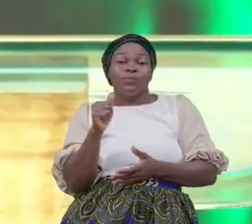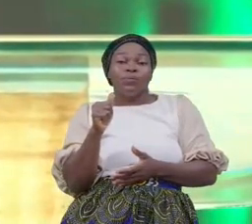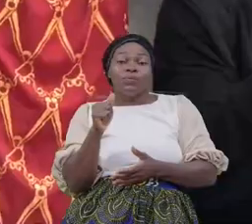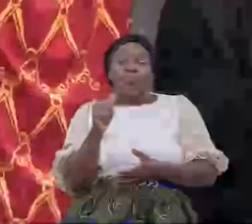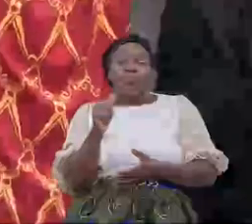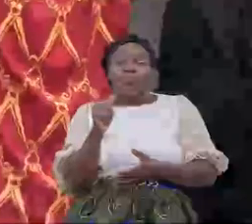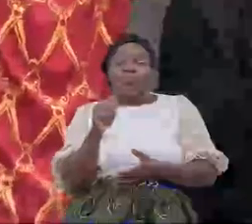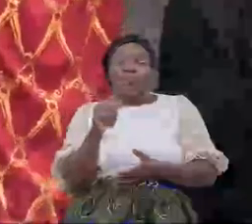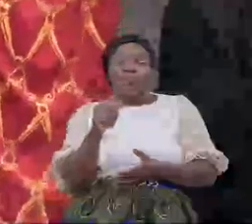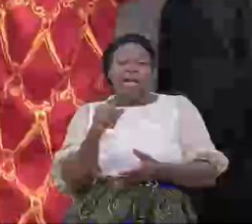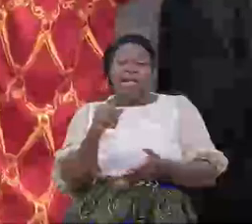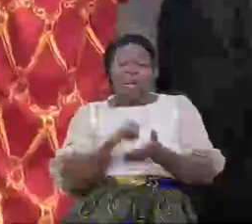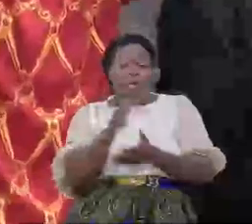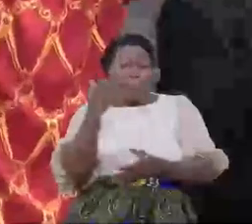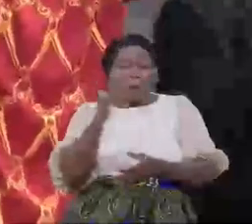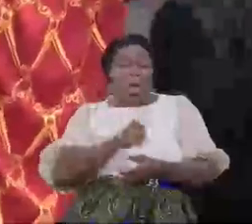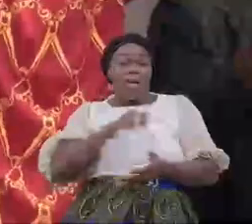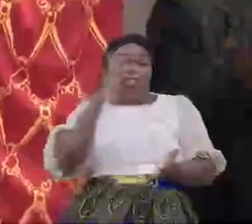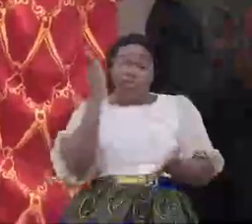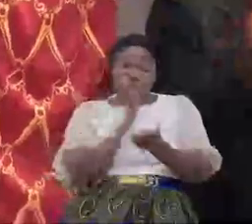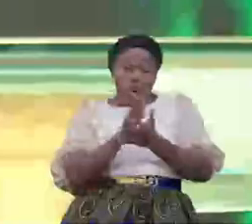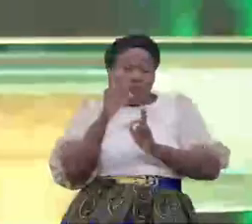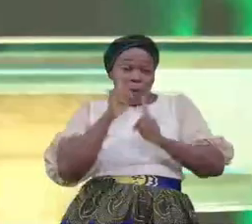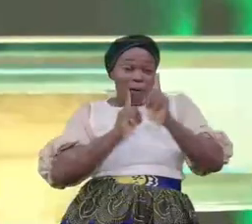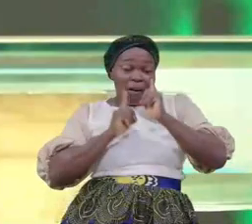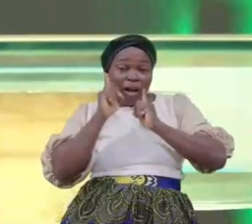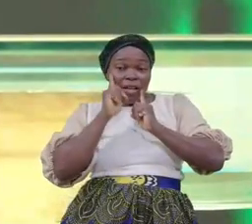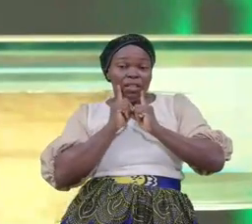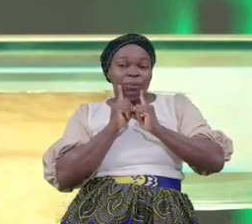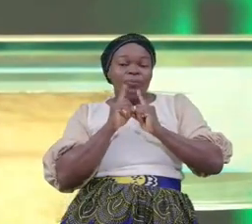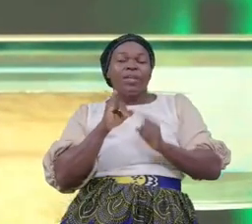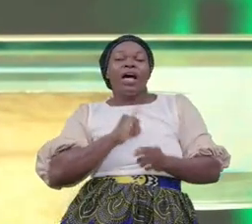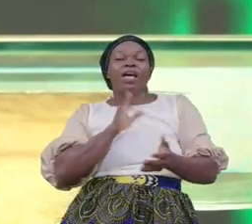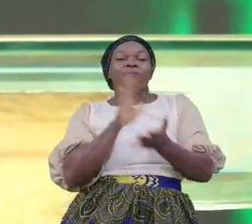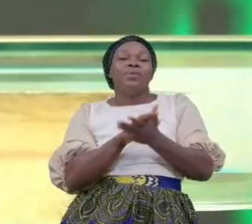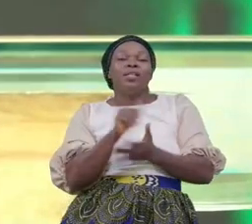C'est pourquoi je cesse de pleurer. Je crois.